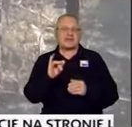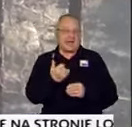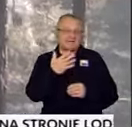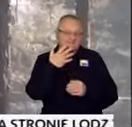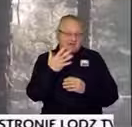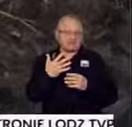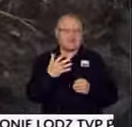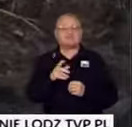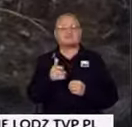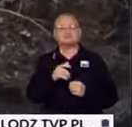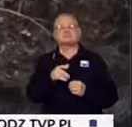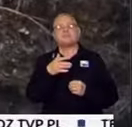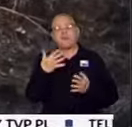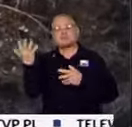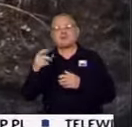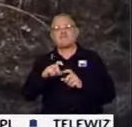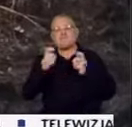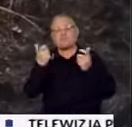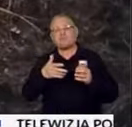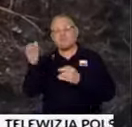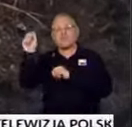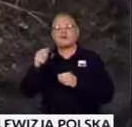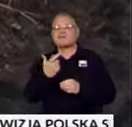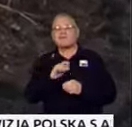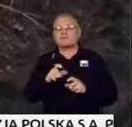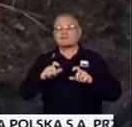strażaków, najprawdopodobniej pożar wybuchł nieprzypadkowo.